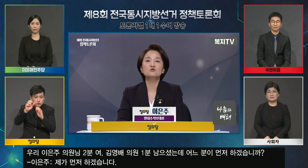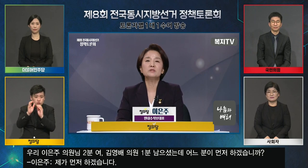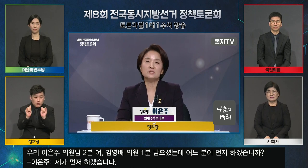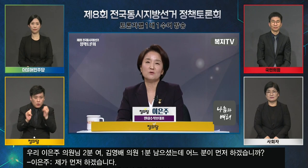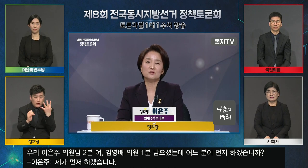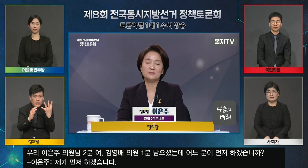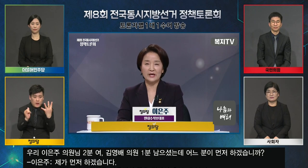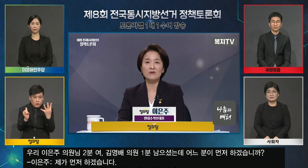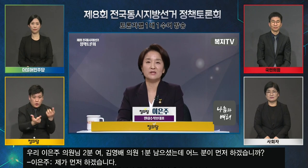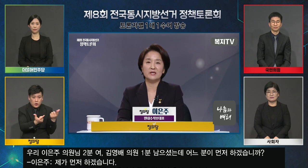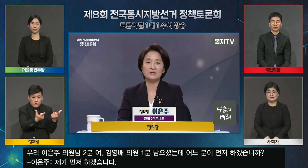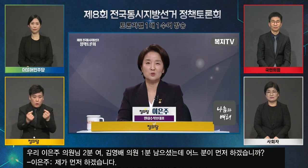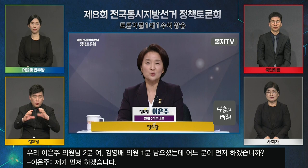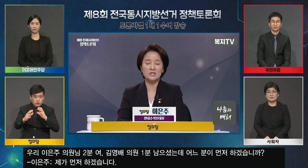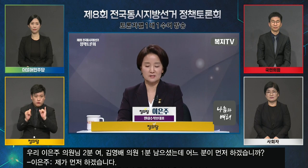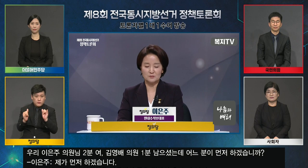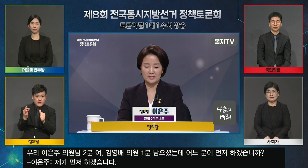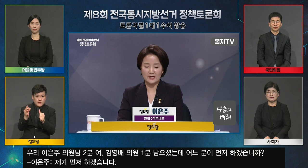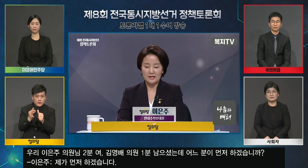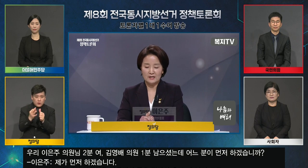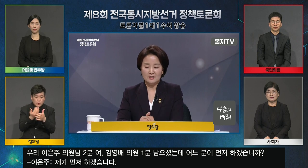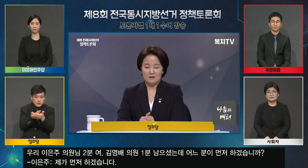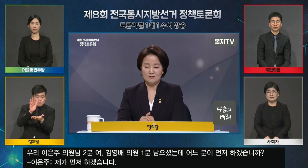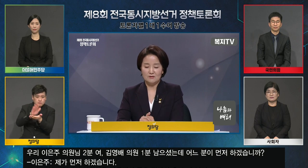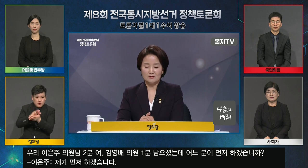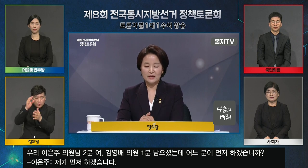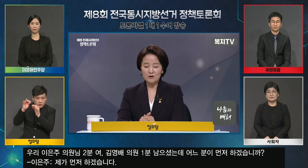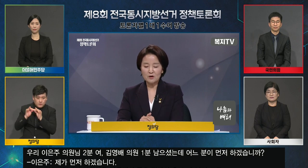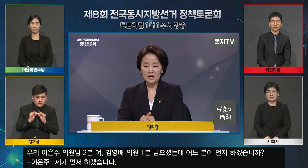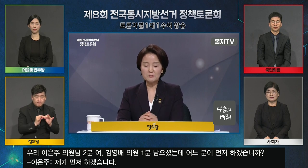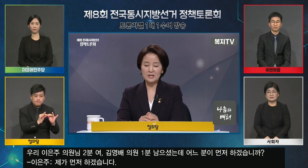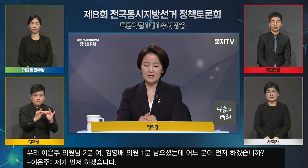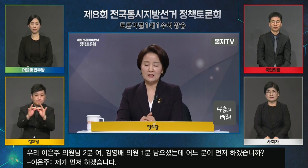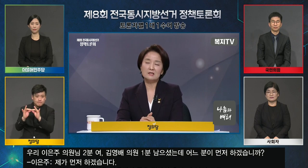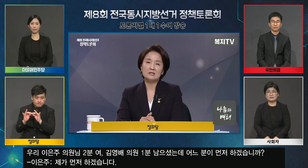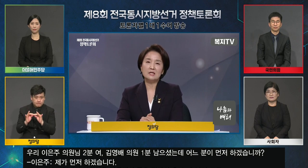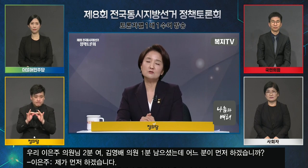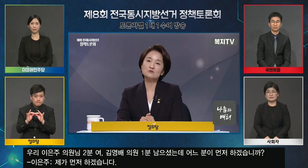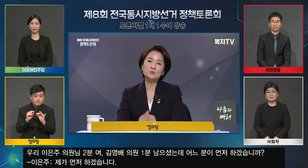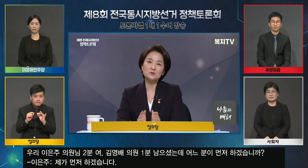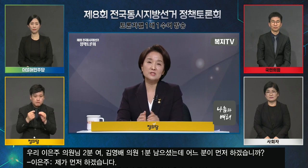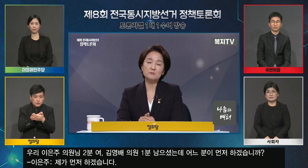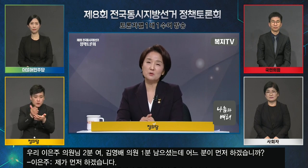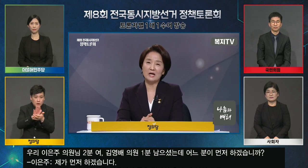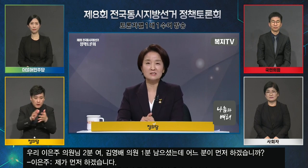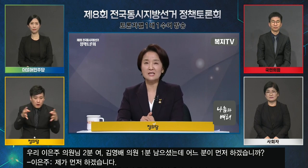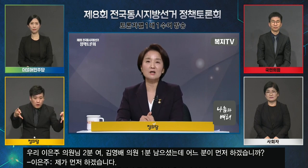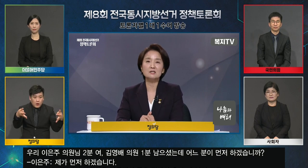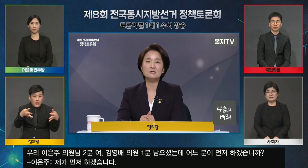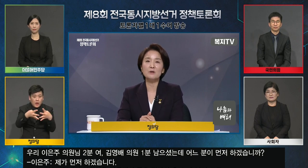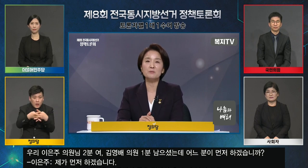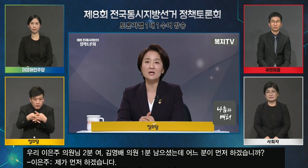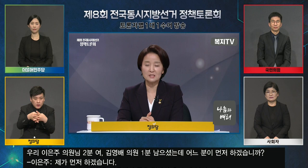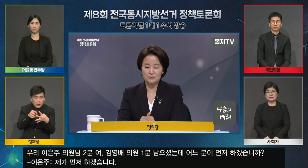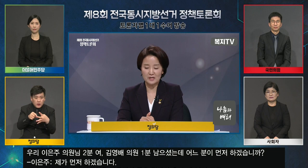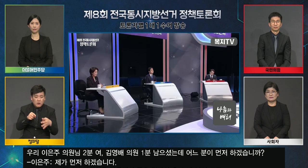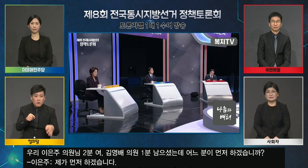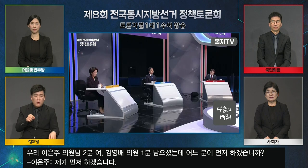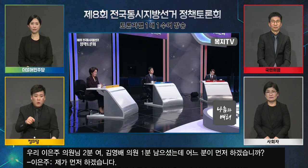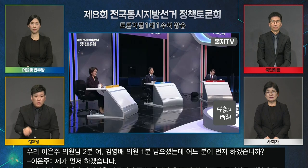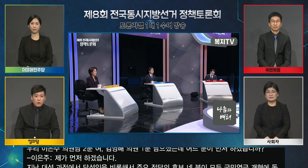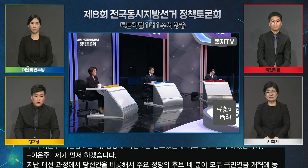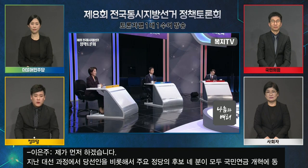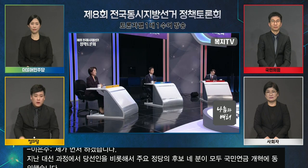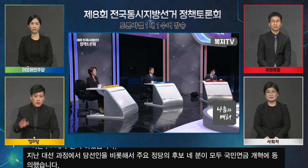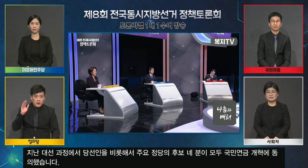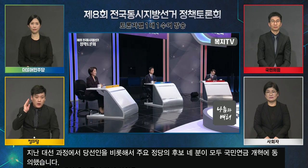국민연금 개혁에 동의했습니다. 개혁 합의가 대선 후보들이 당시 상황을 회피하기 위한